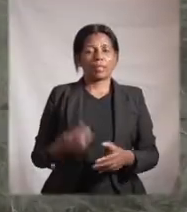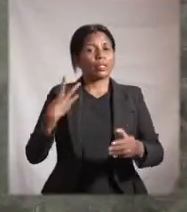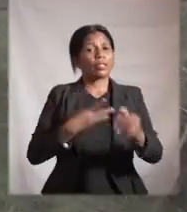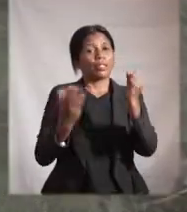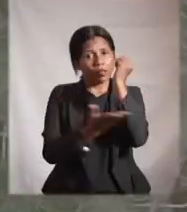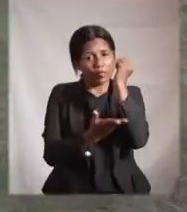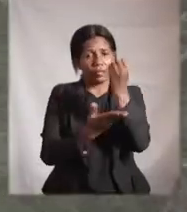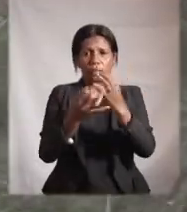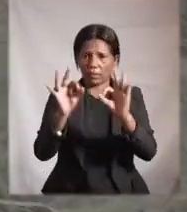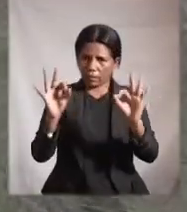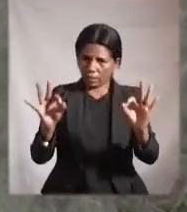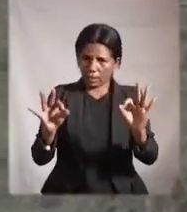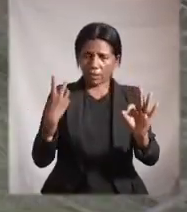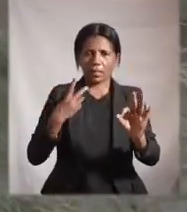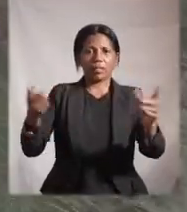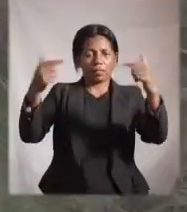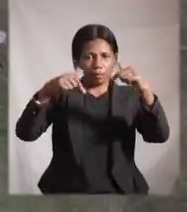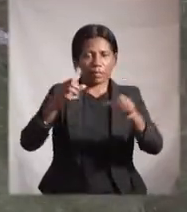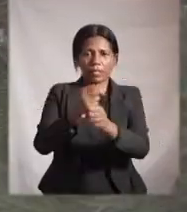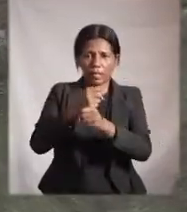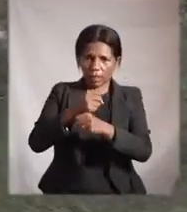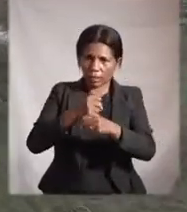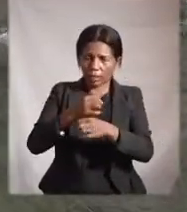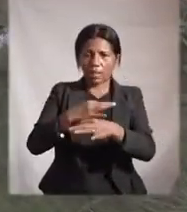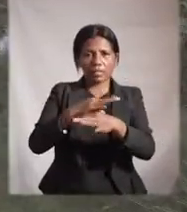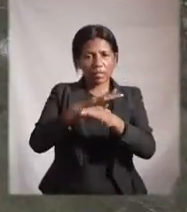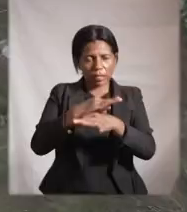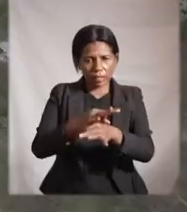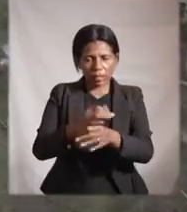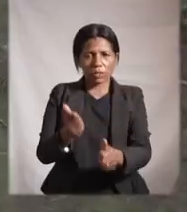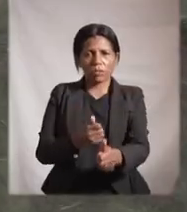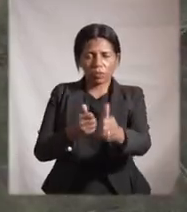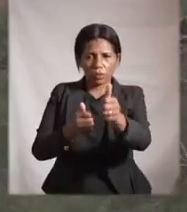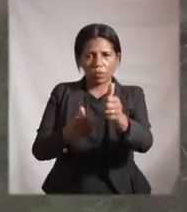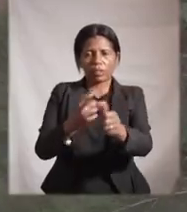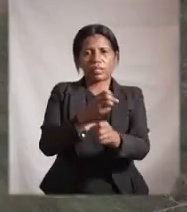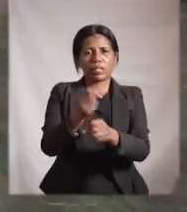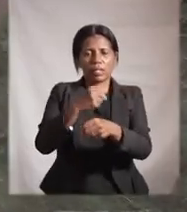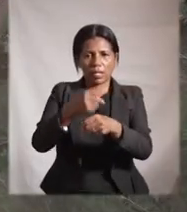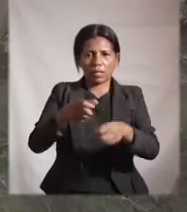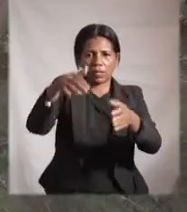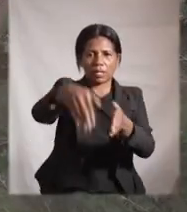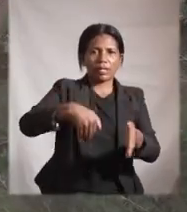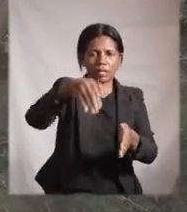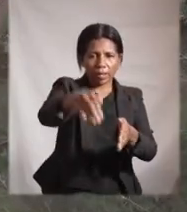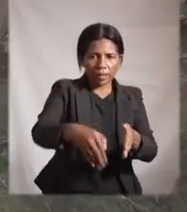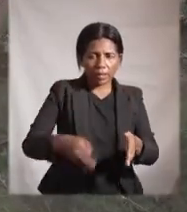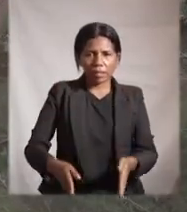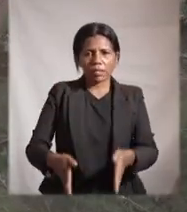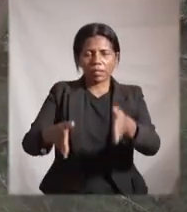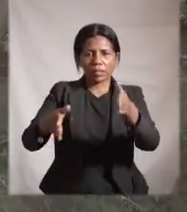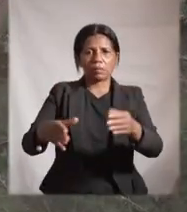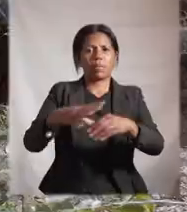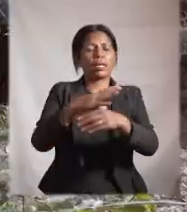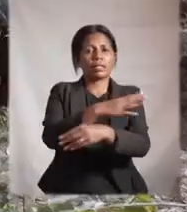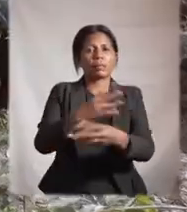Kita tesis teh tu, kita mai hadiah, kita tesis la tuir ni mata dalan, kita tesis halo teras. Dada mai per,